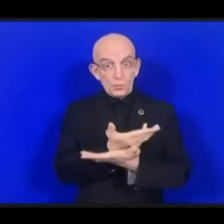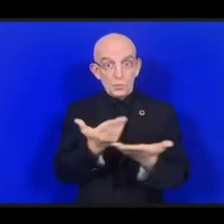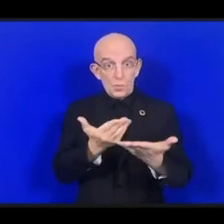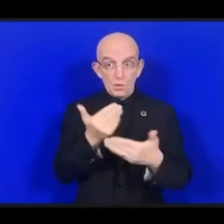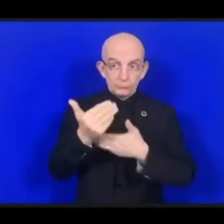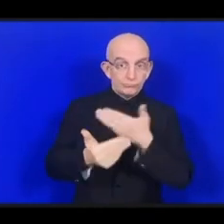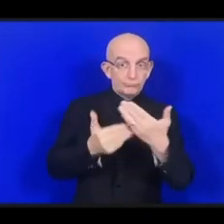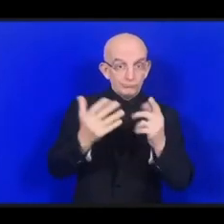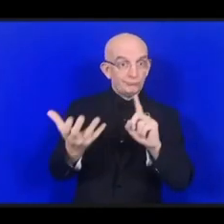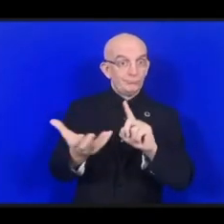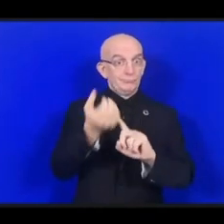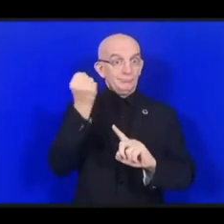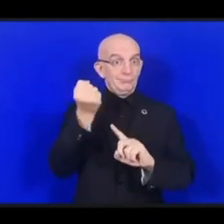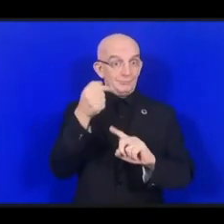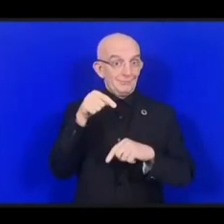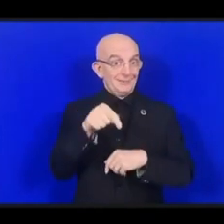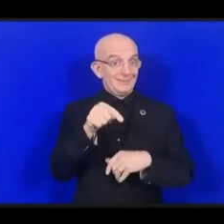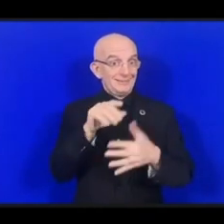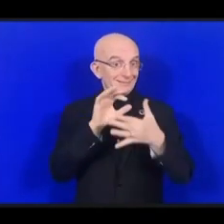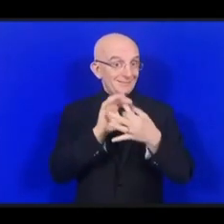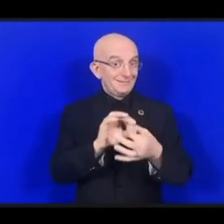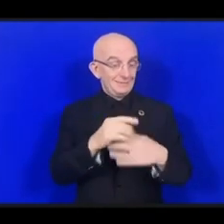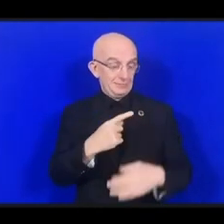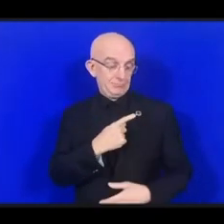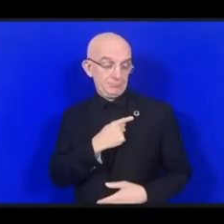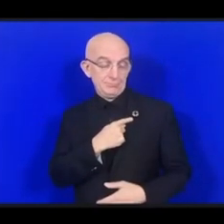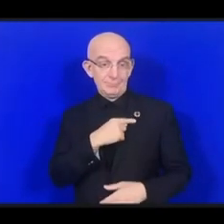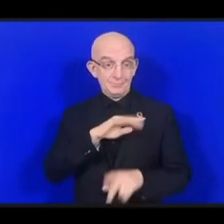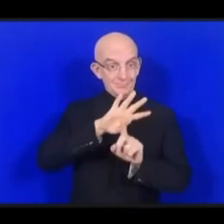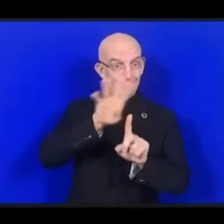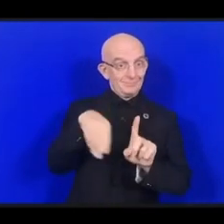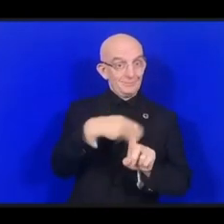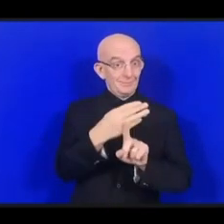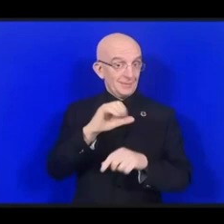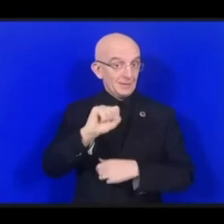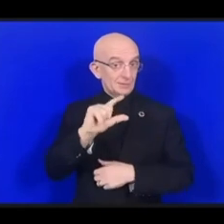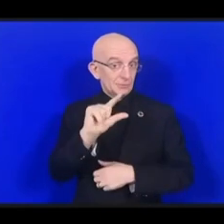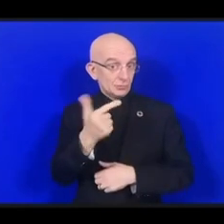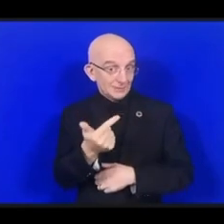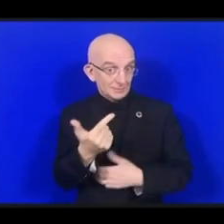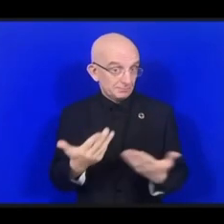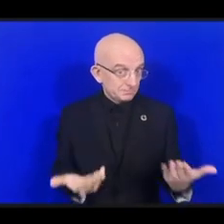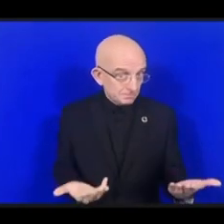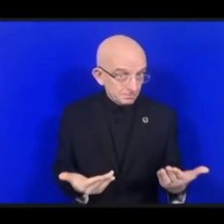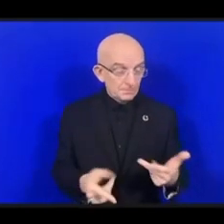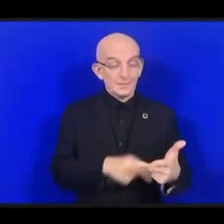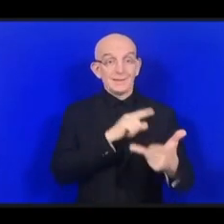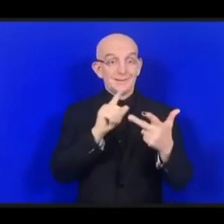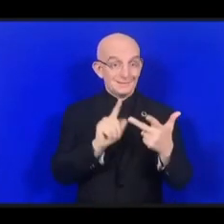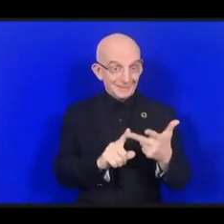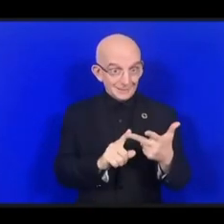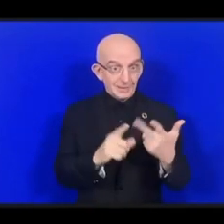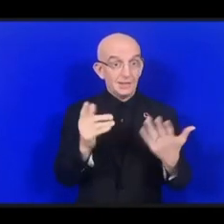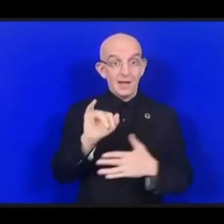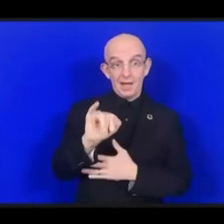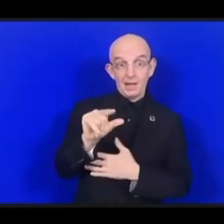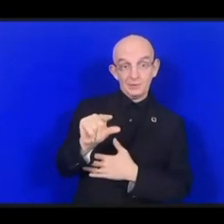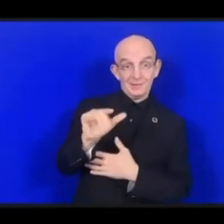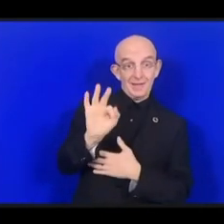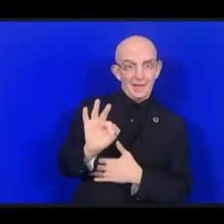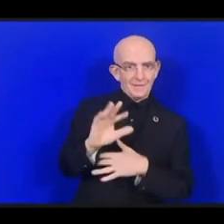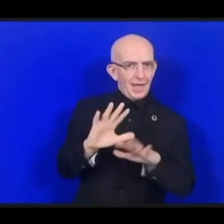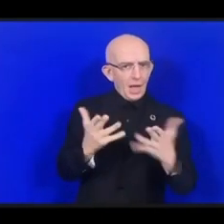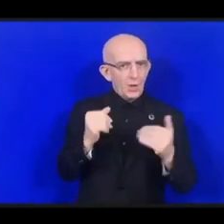التنميه المستدامه بشكل افضل ثالث كيف يمكن لمنتدى حكمه الانترنت ان يدعم على افضل وجه اعداد ومتابعه الاتفاق الرقميه